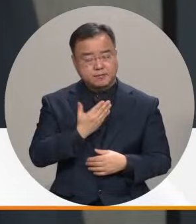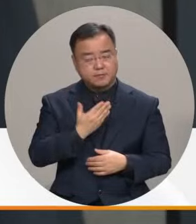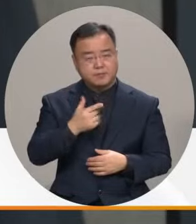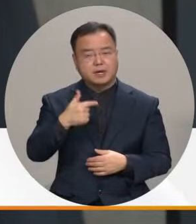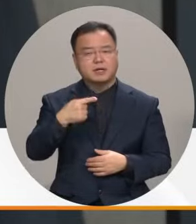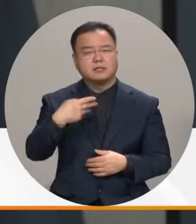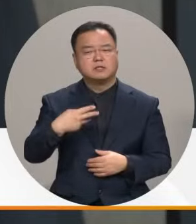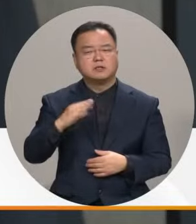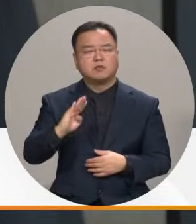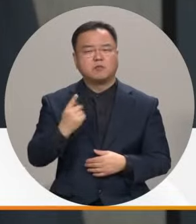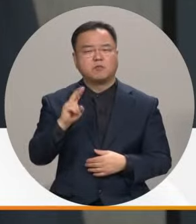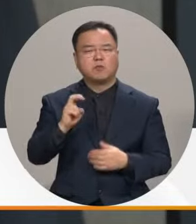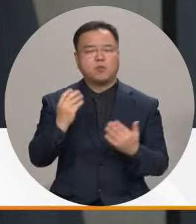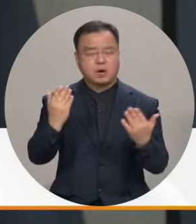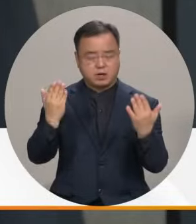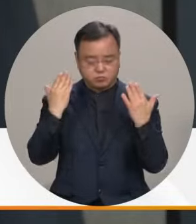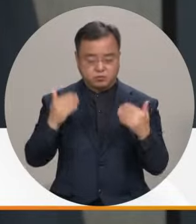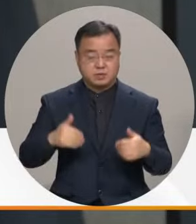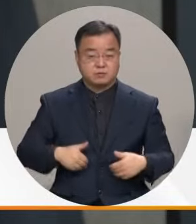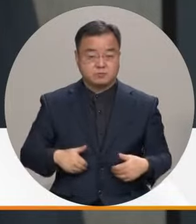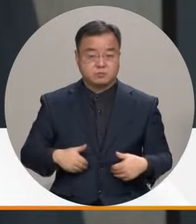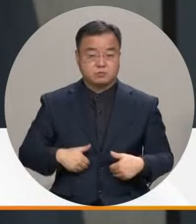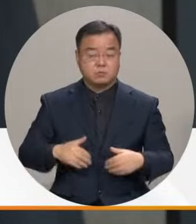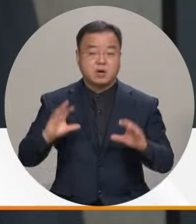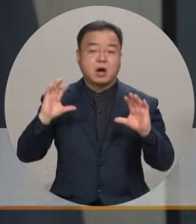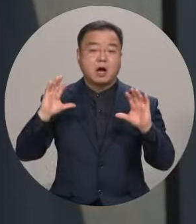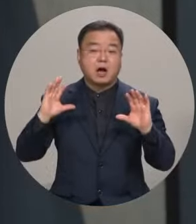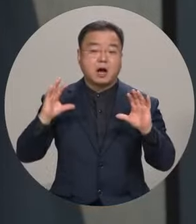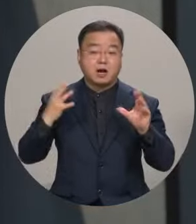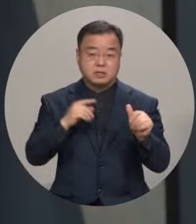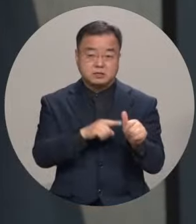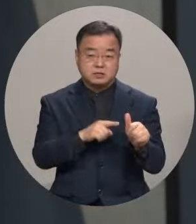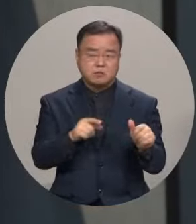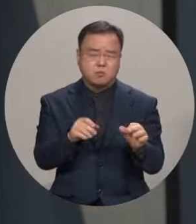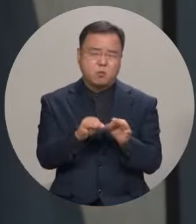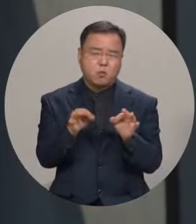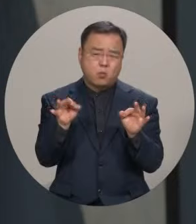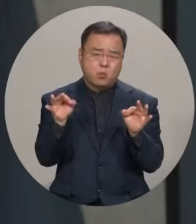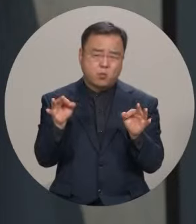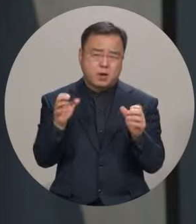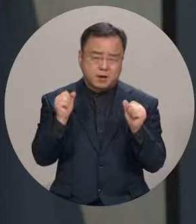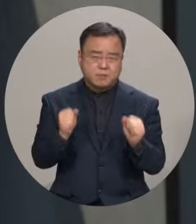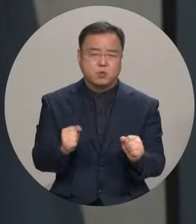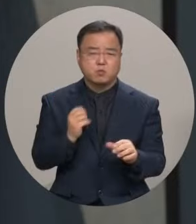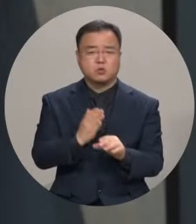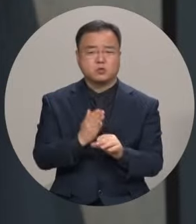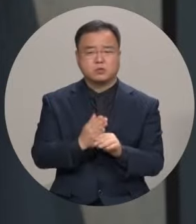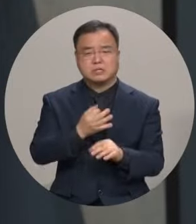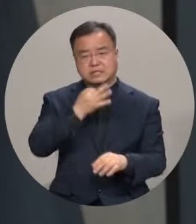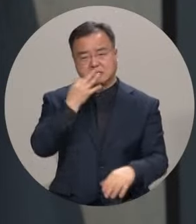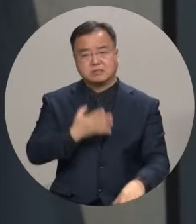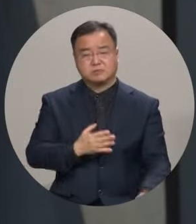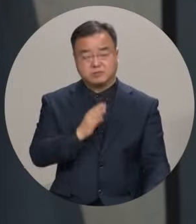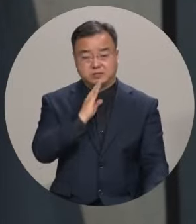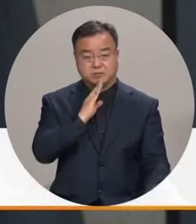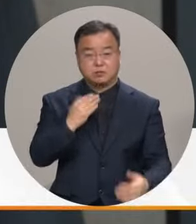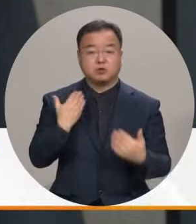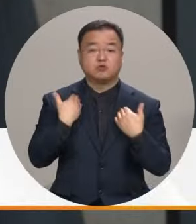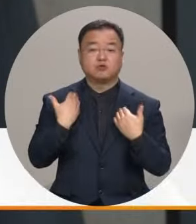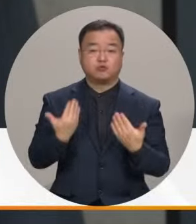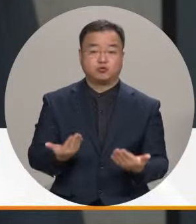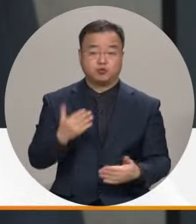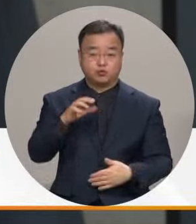마련되었으면 좋겠습니다 아동들이 오랜 시간 머무를 때 너무 힘들잖아요 그래서 실 공간 놀